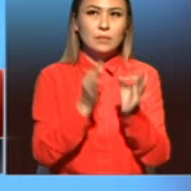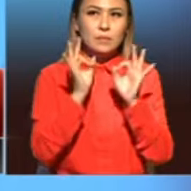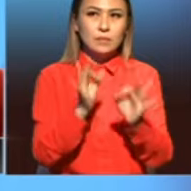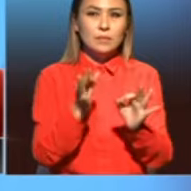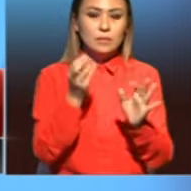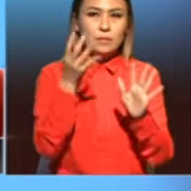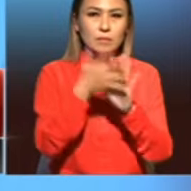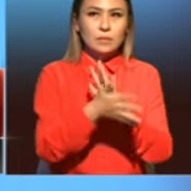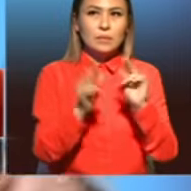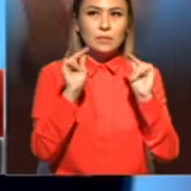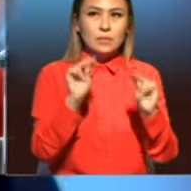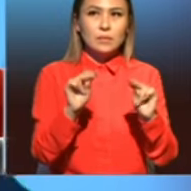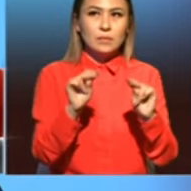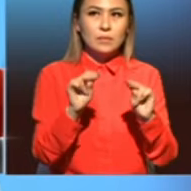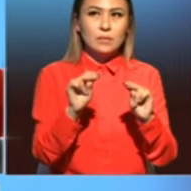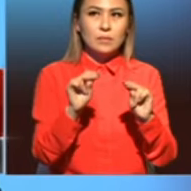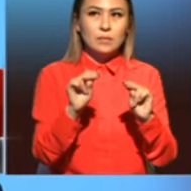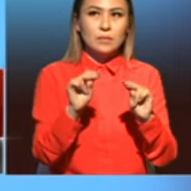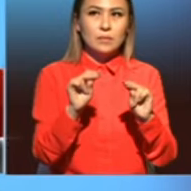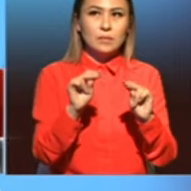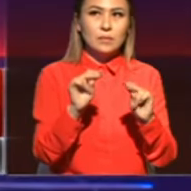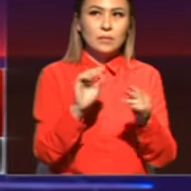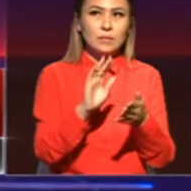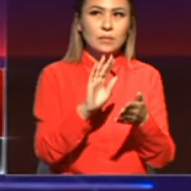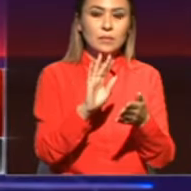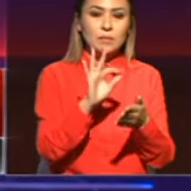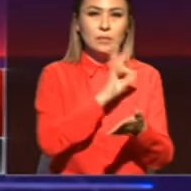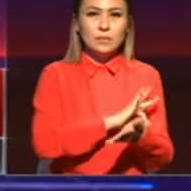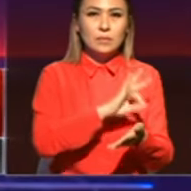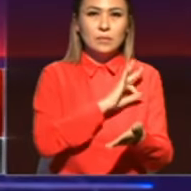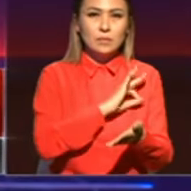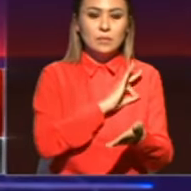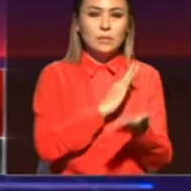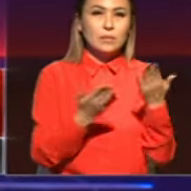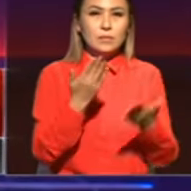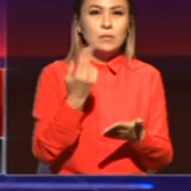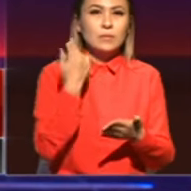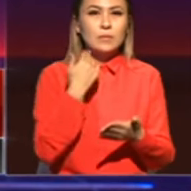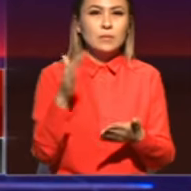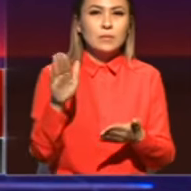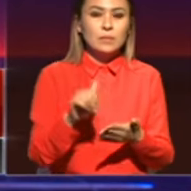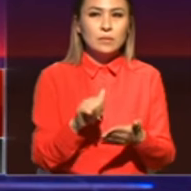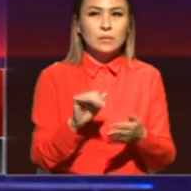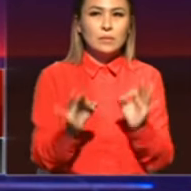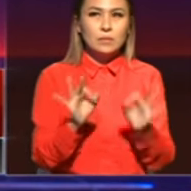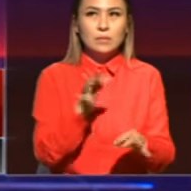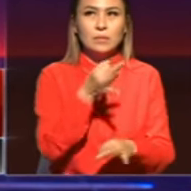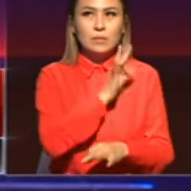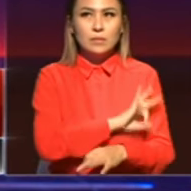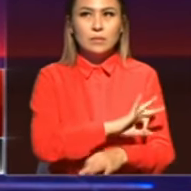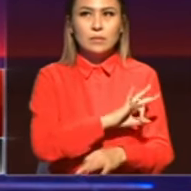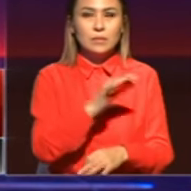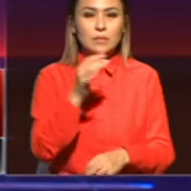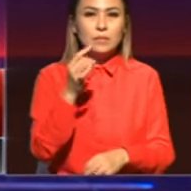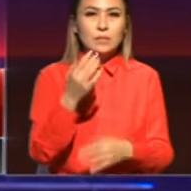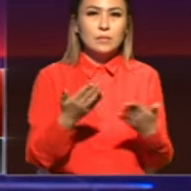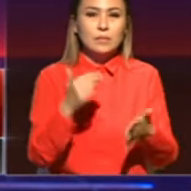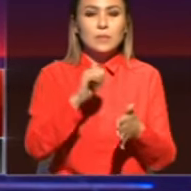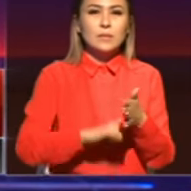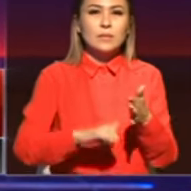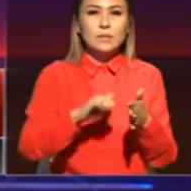жаратылады, әділетті жаратылады, өз тағайындап жазылады деген ол болатын болса, қарыз алған өте выгодно, өте тиімді. Неге?